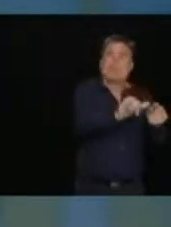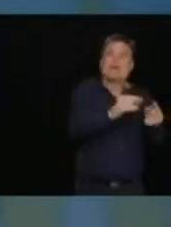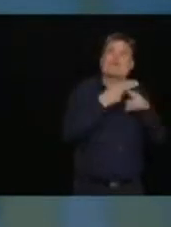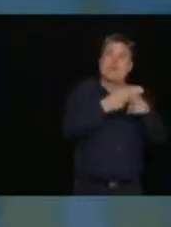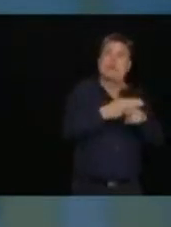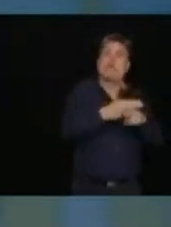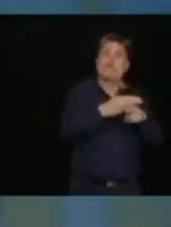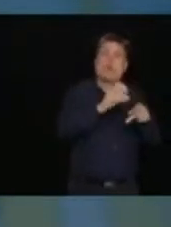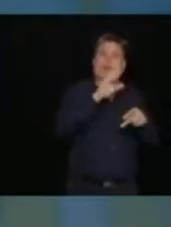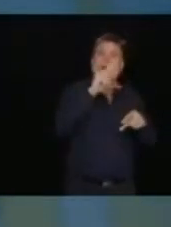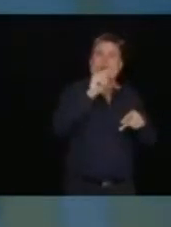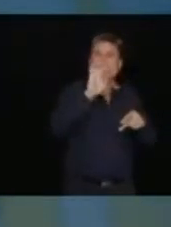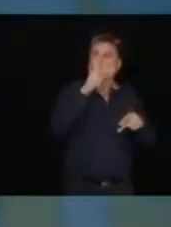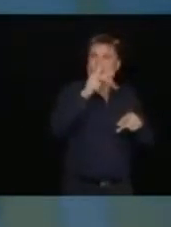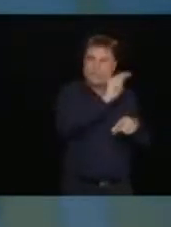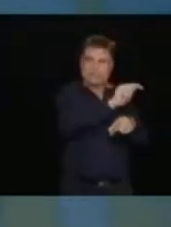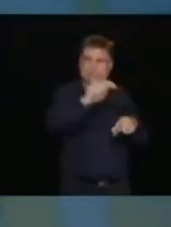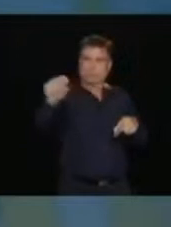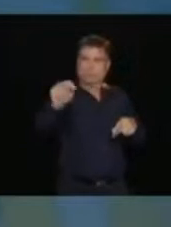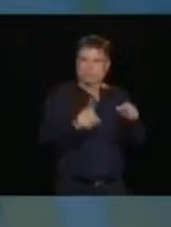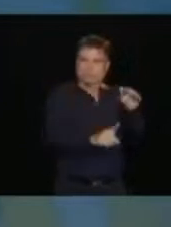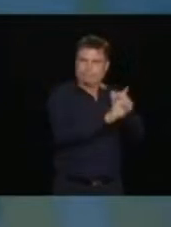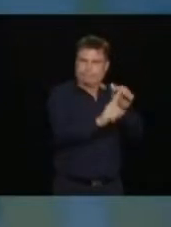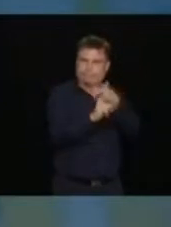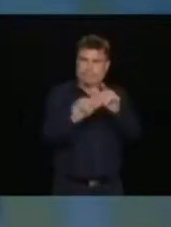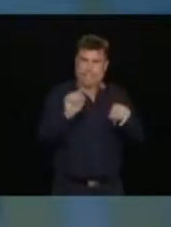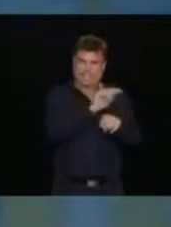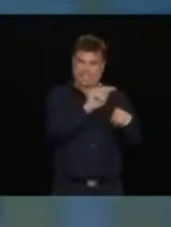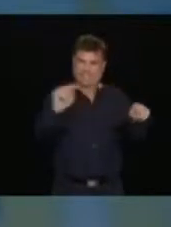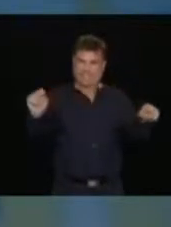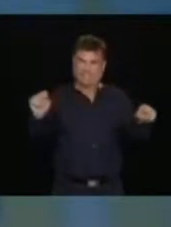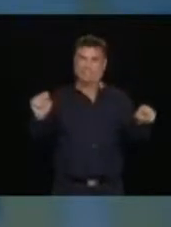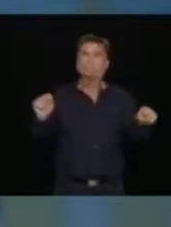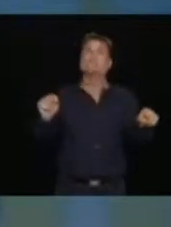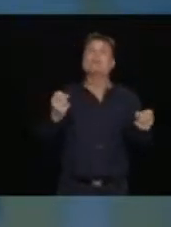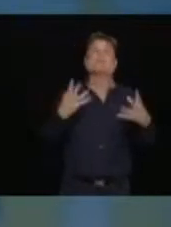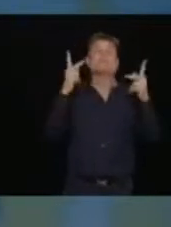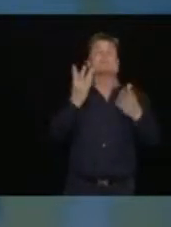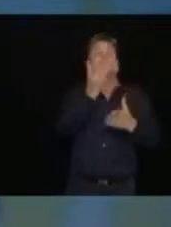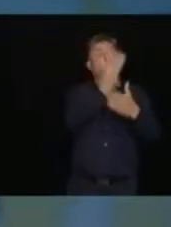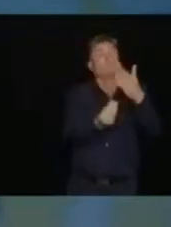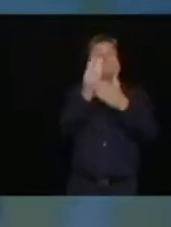，98例里边有22例死亡，这都是他说很高的死亡率。